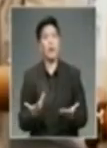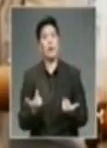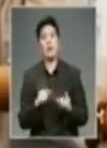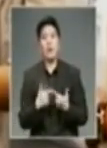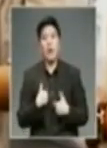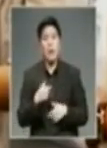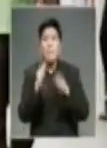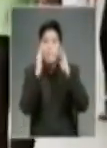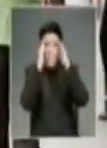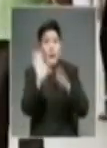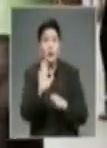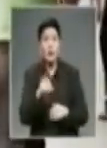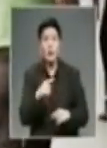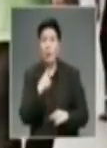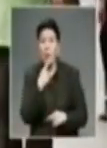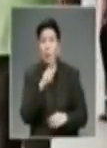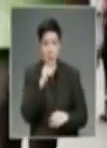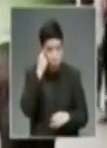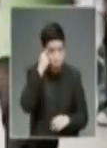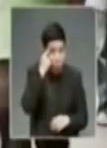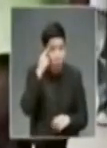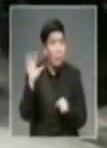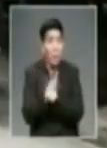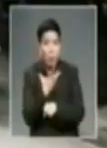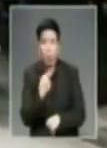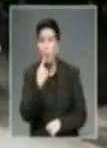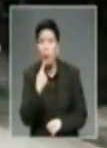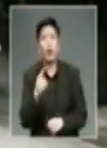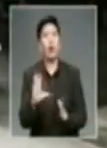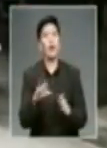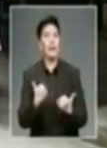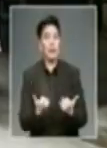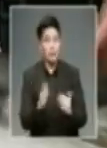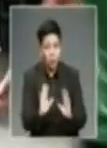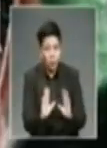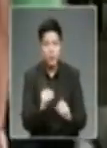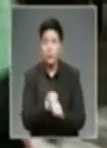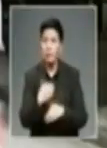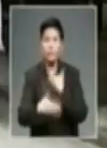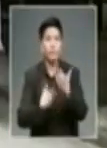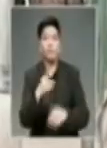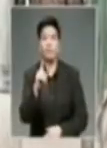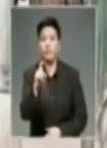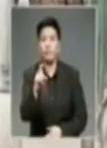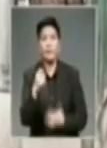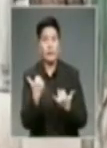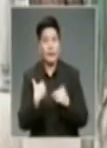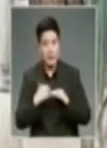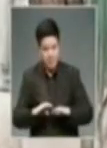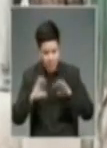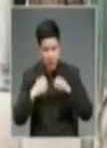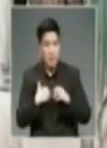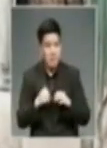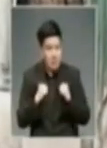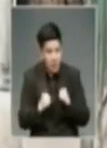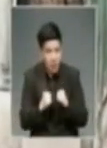ตั้งใจหรือไม่ตั้งใจด้วยการบิดเบือนหรือรู้ไม่เท่าทันเราจะเดินหน้าทั้งหมดที่ผมกล่าวไปแล้วไม่ได้เลยนะครับรัฐบาลก็พยายามอย่างยิ่